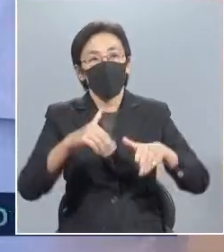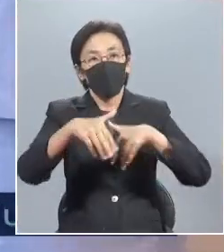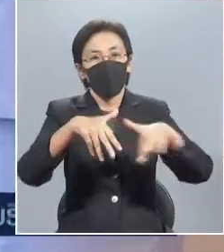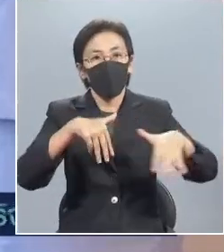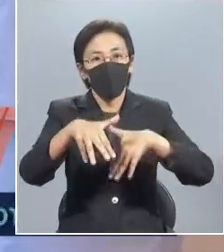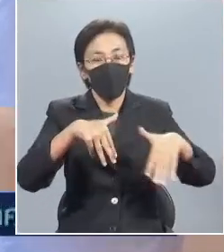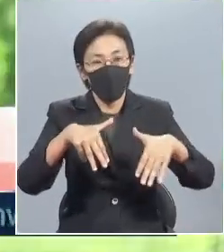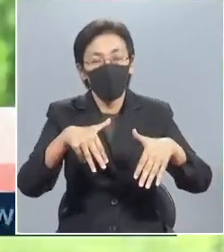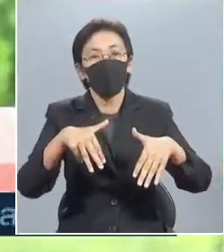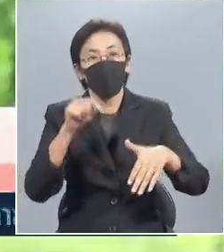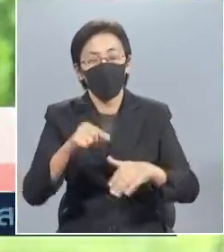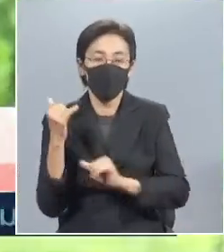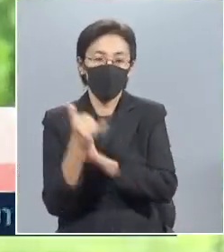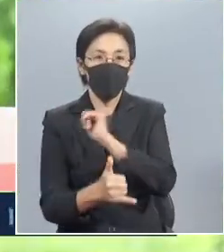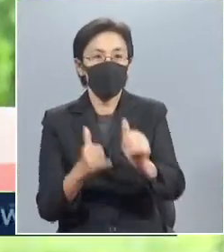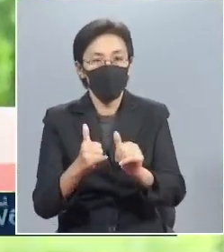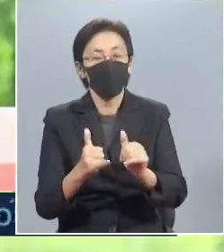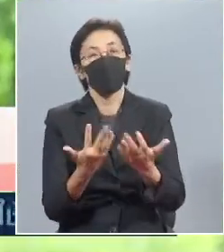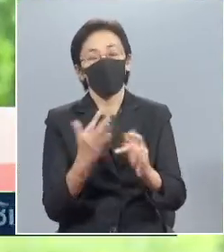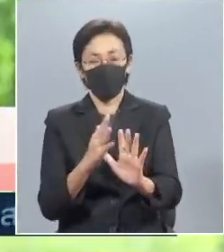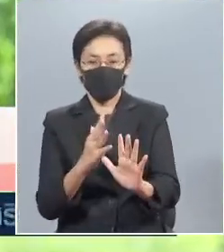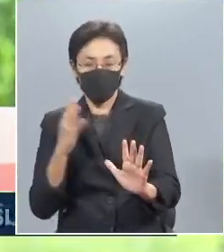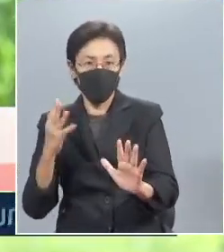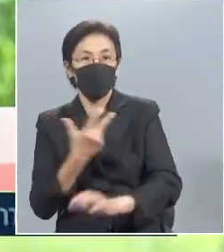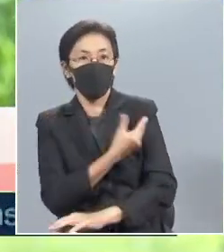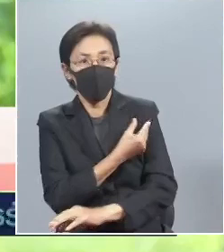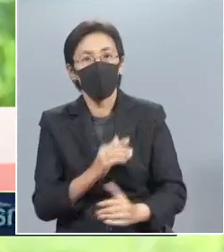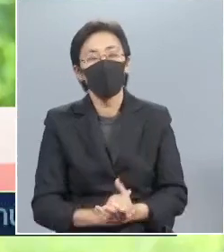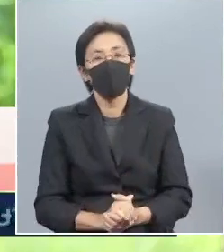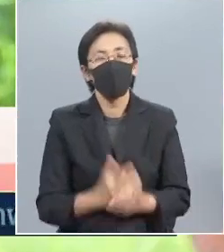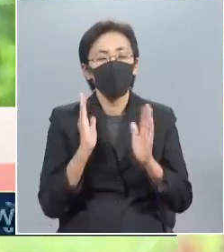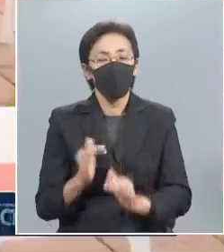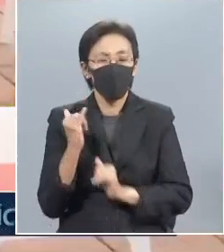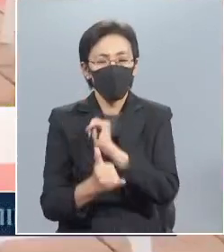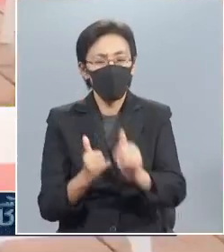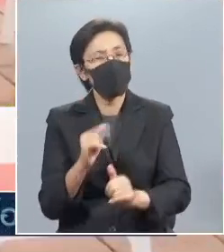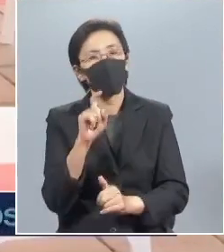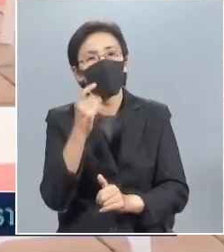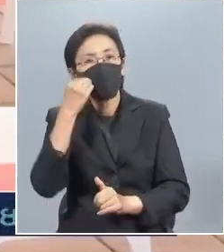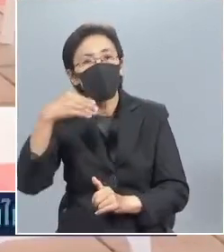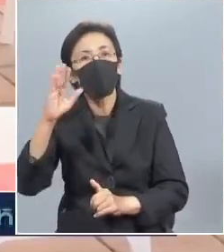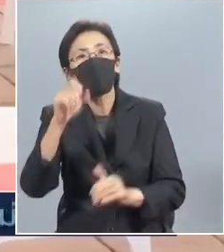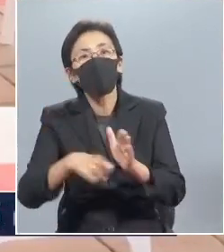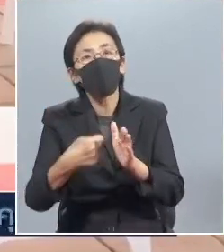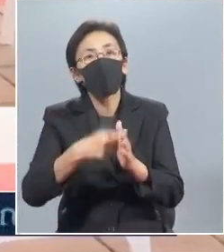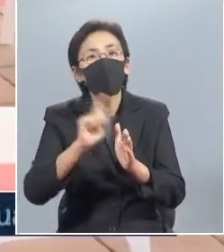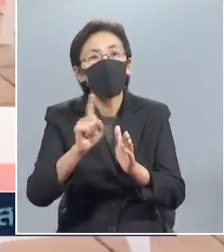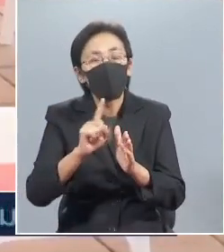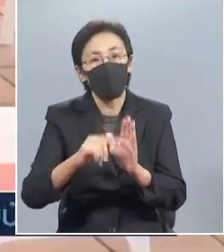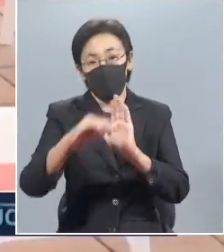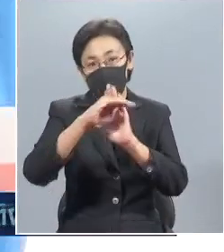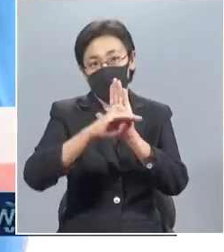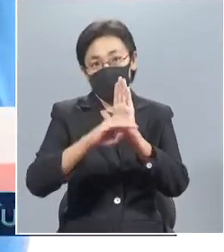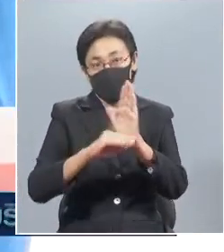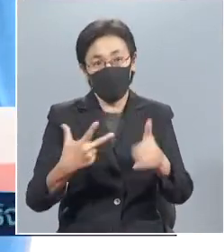ในพื้นที่เขตคลองเตยก็ทยอยมารับคิวแต่บางท่านเนี่ยต้องผิดหวังนะผิดหวังกลับบ้านไปนะครับเพราะว่าจริงและข้อกำหนดในการ